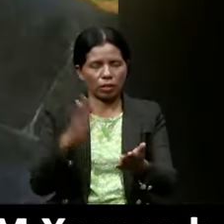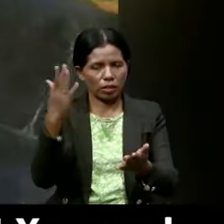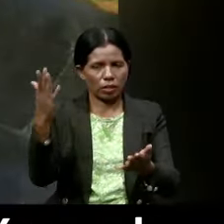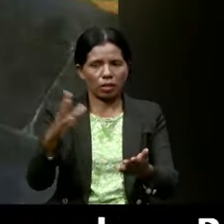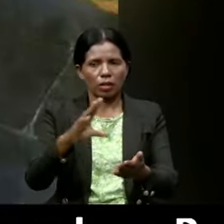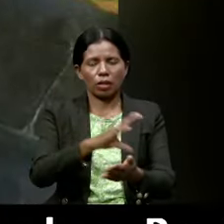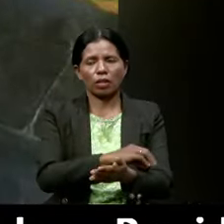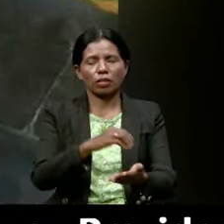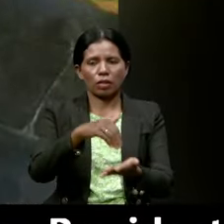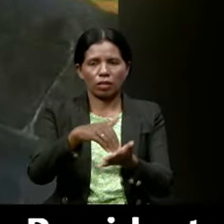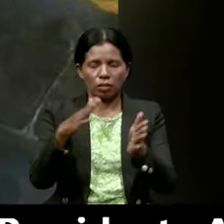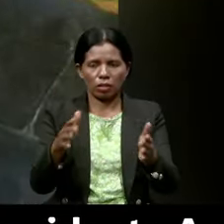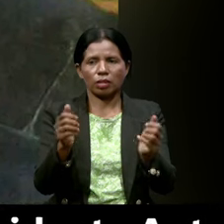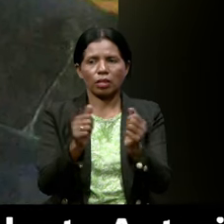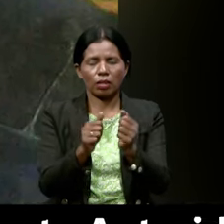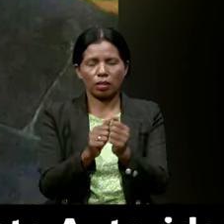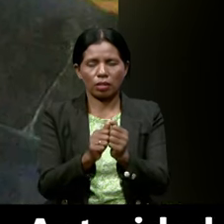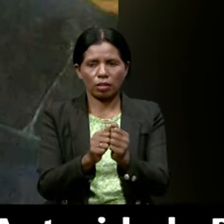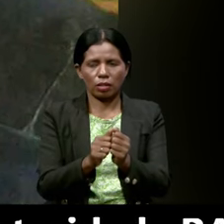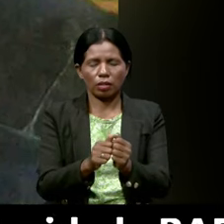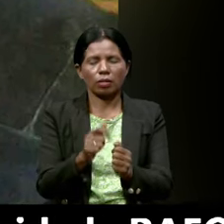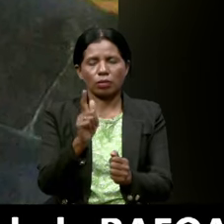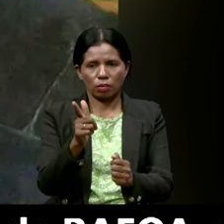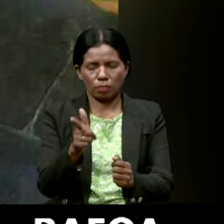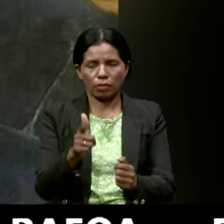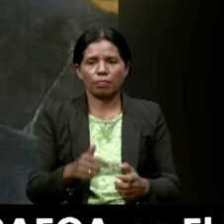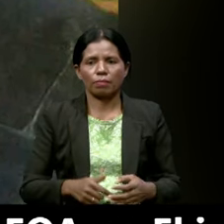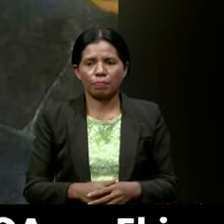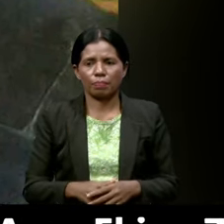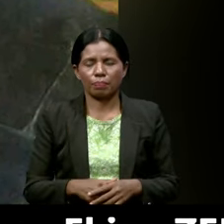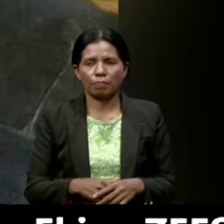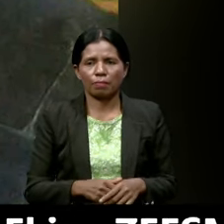Golala ho total estudante hamutuk ko Ruanul Resin. Ekipa kobertura, ZMN.